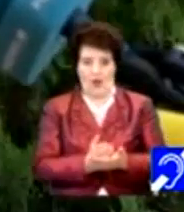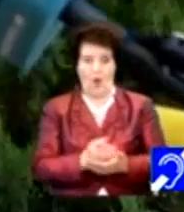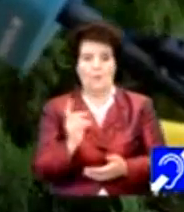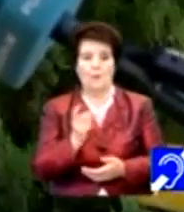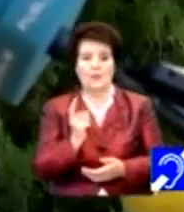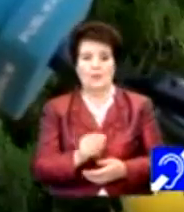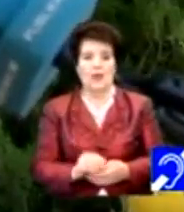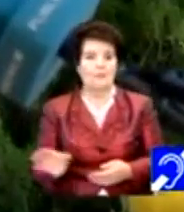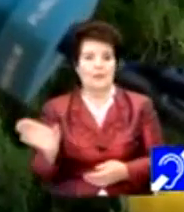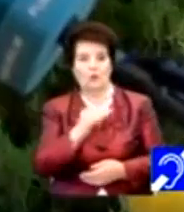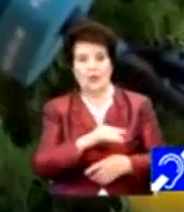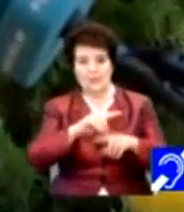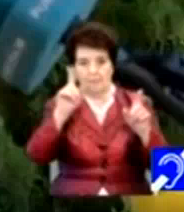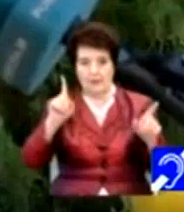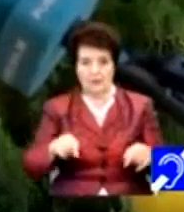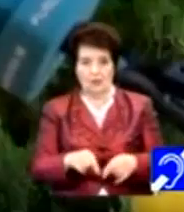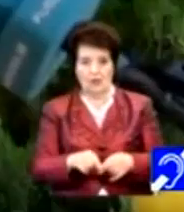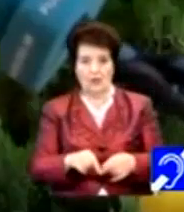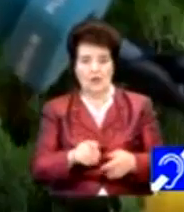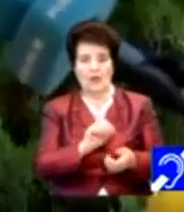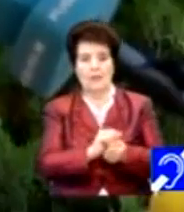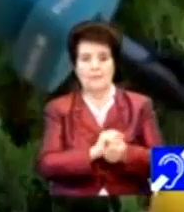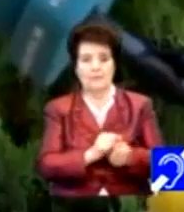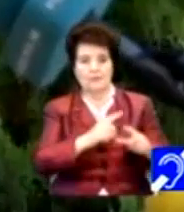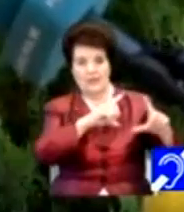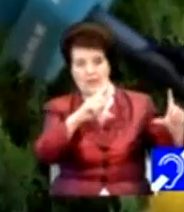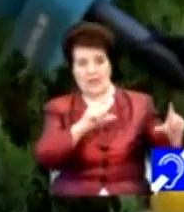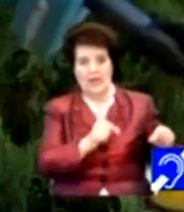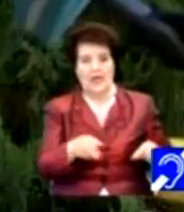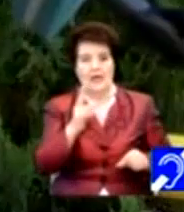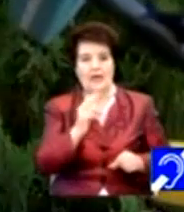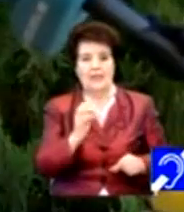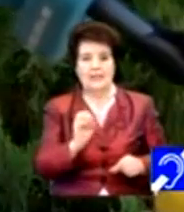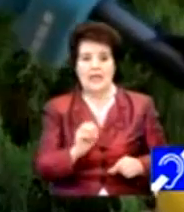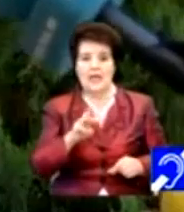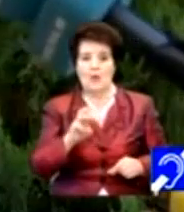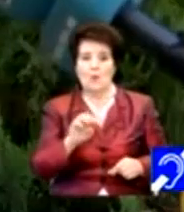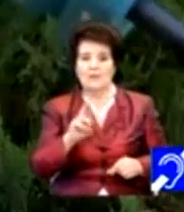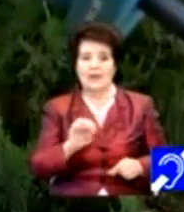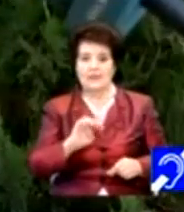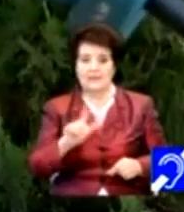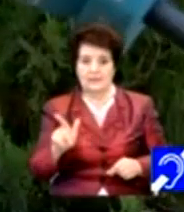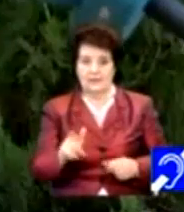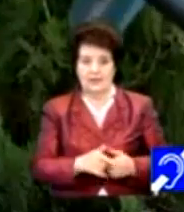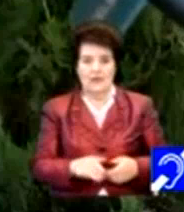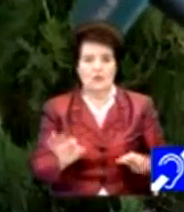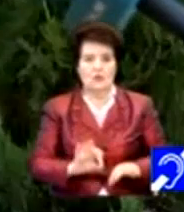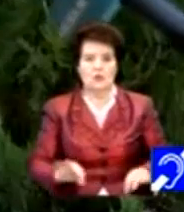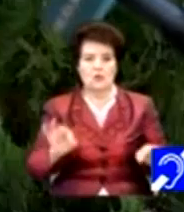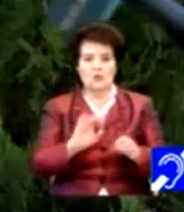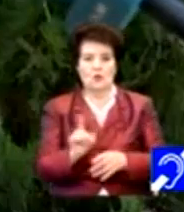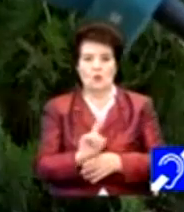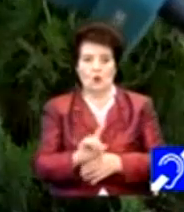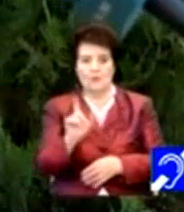Au încleiat pe toate panourile niște hârtiuțe pentru demontați. O modalitate care nu se include în nicio